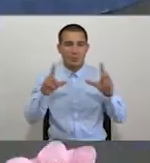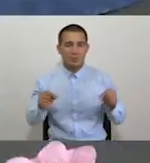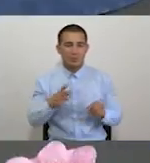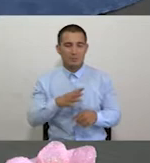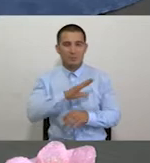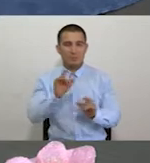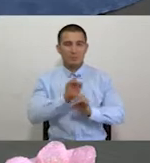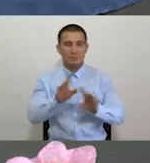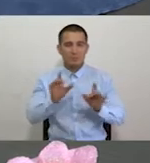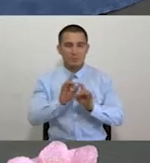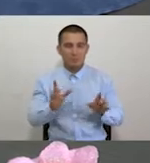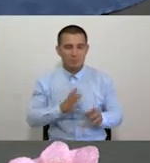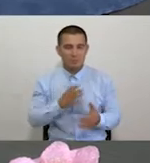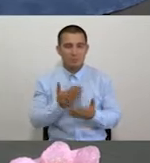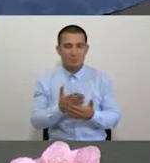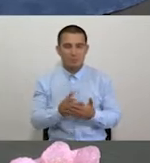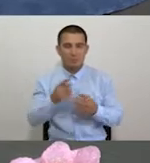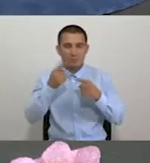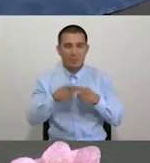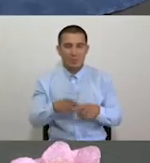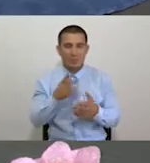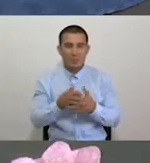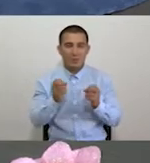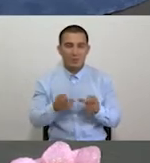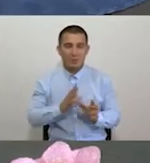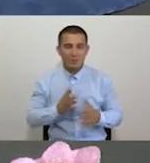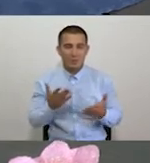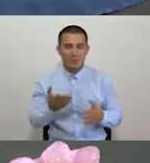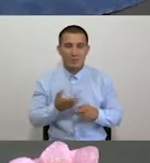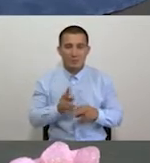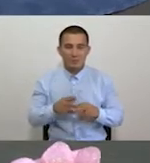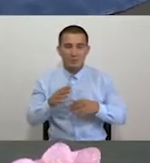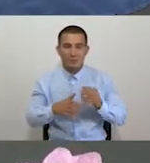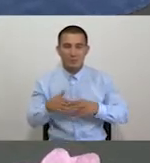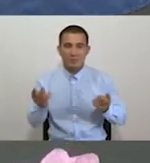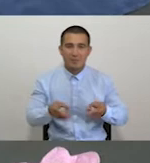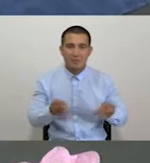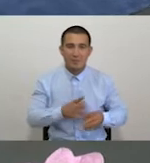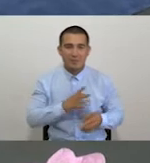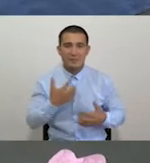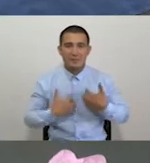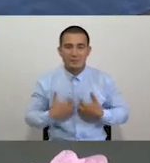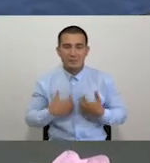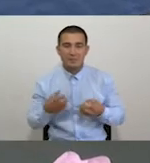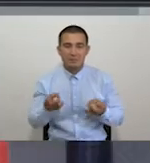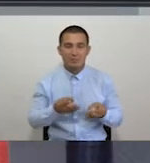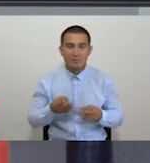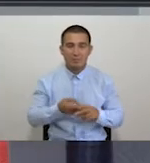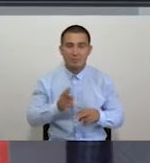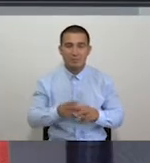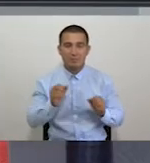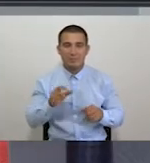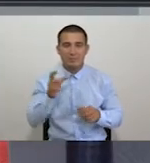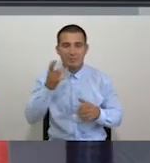ham o'rgangansizlar, texnika xavfsizlik qoidalariga rioya qiling. Chunki ish jarayonida shoshib ish bajarsangiz,